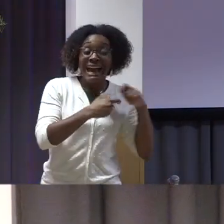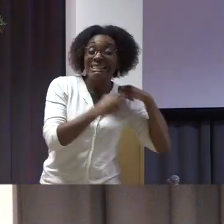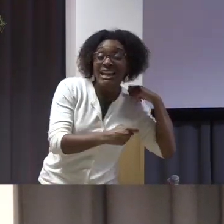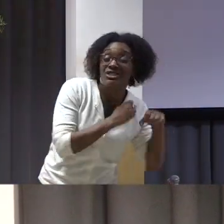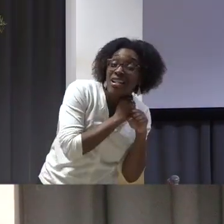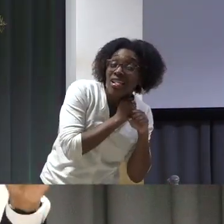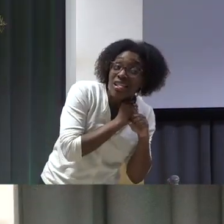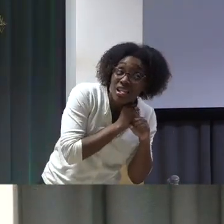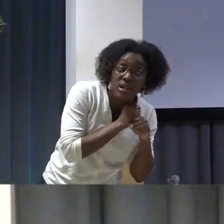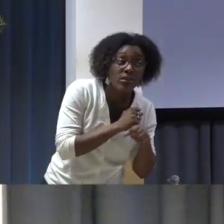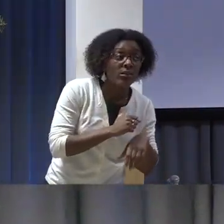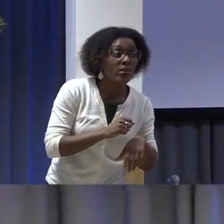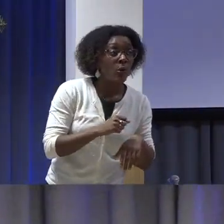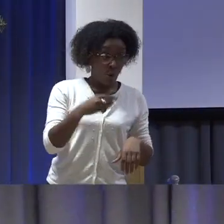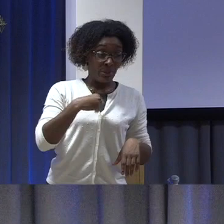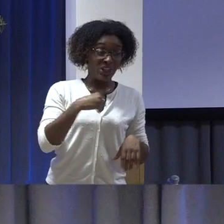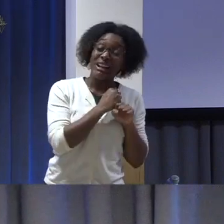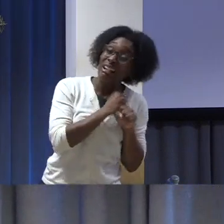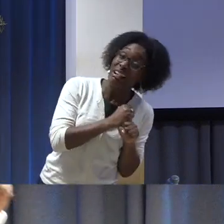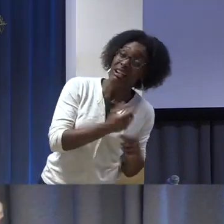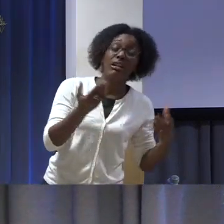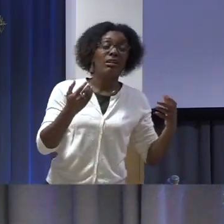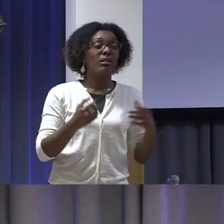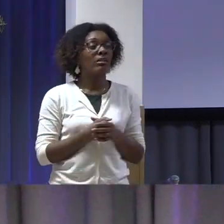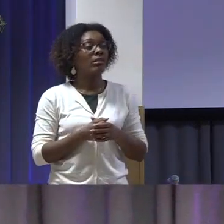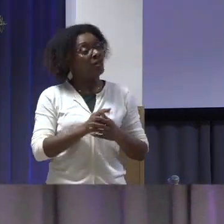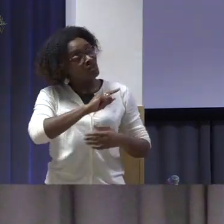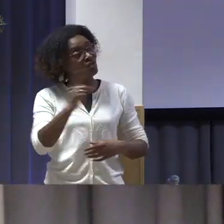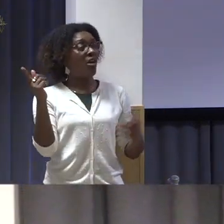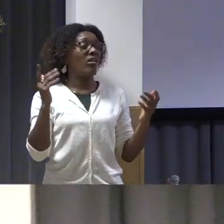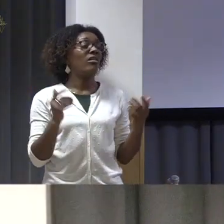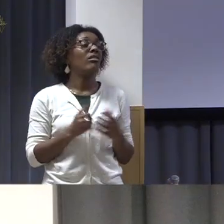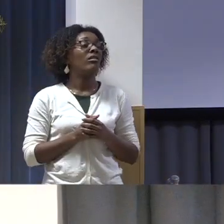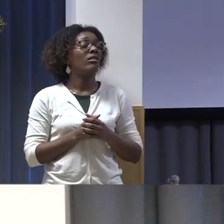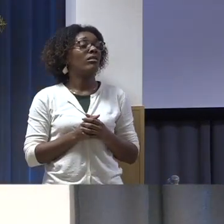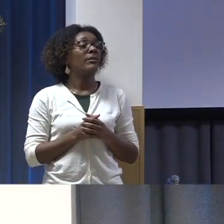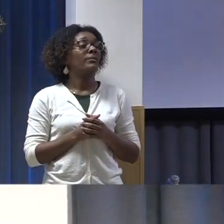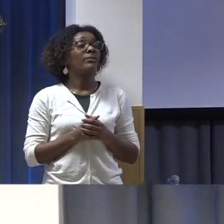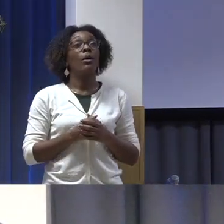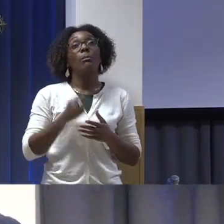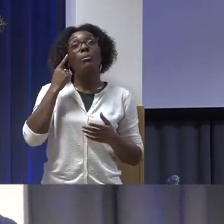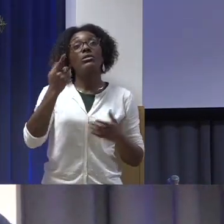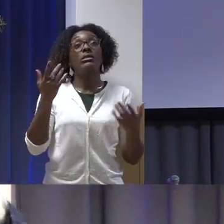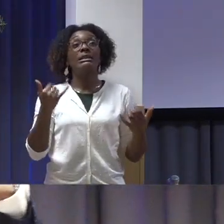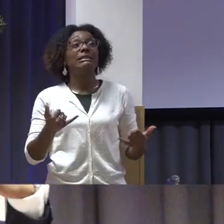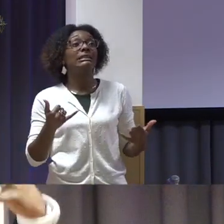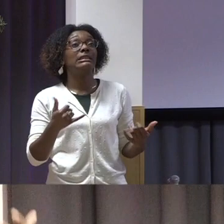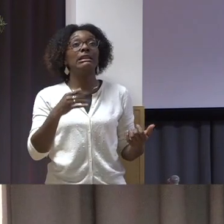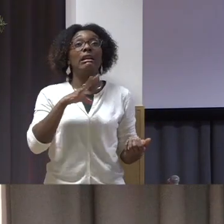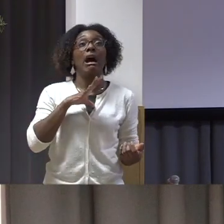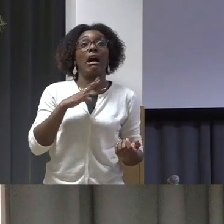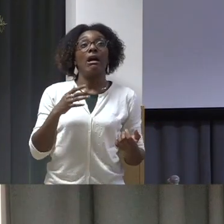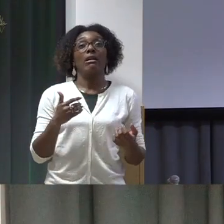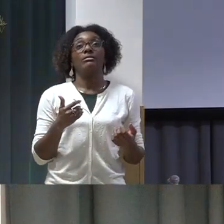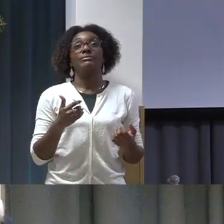ni même le péché sur une jouissance coupables nous faisant croire qu est ce que nous avons est tout à fait c'est ça